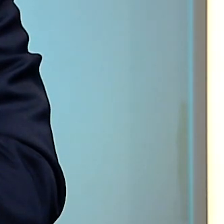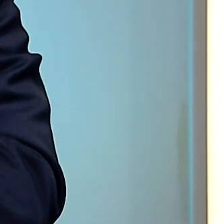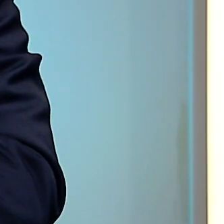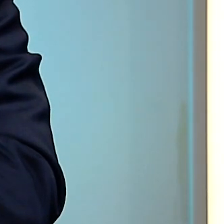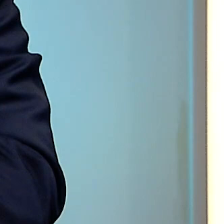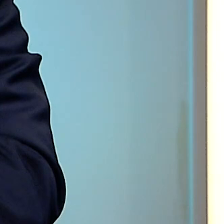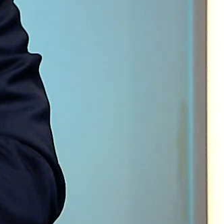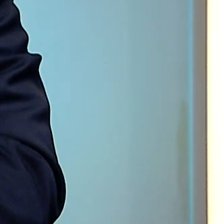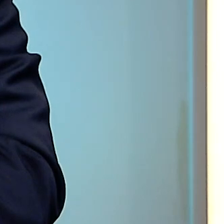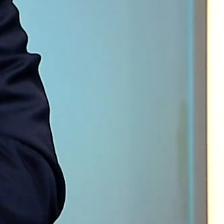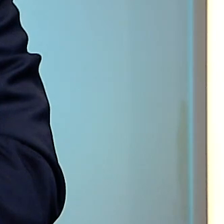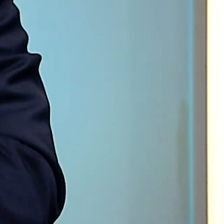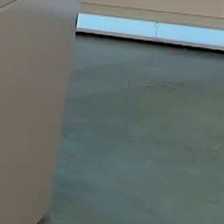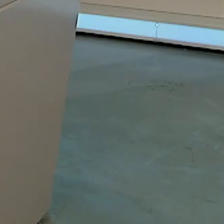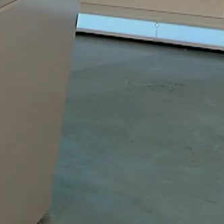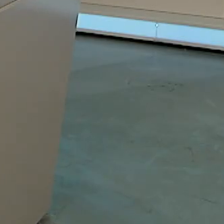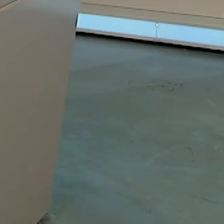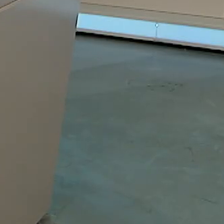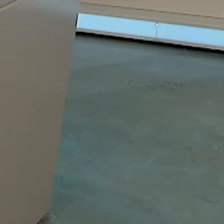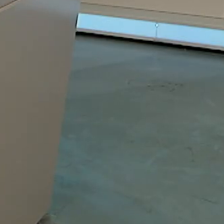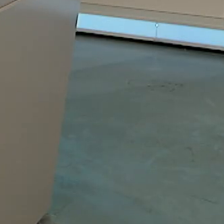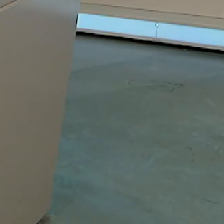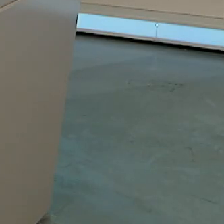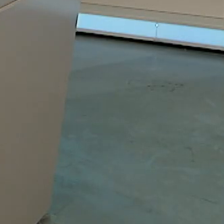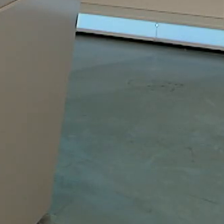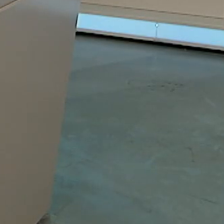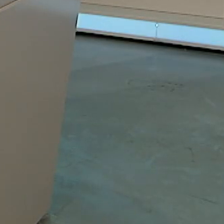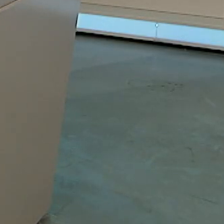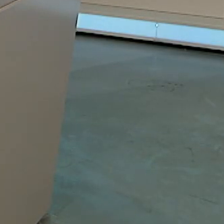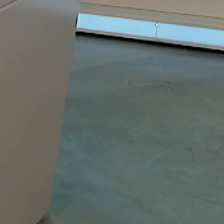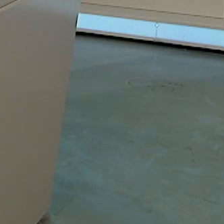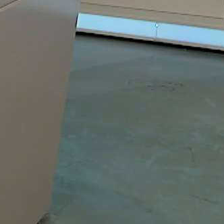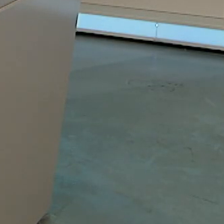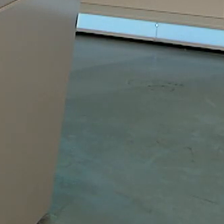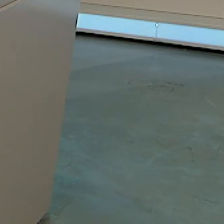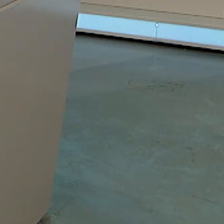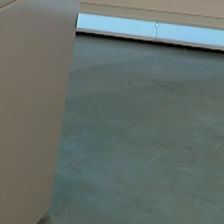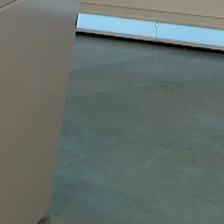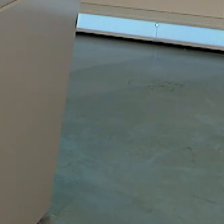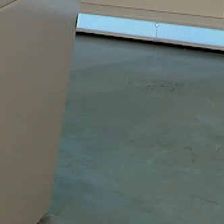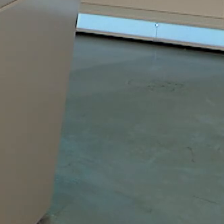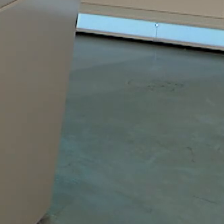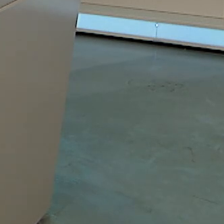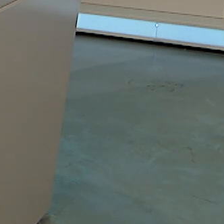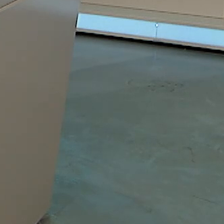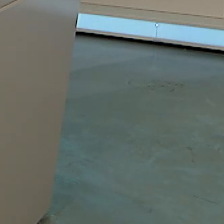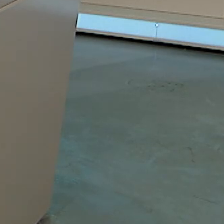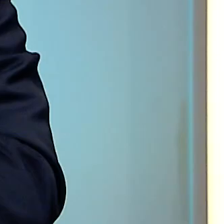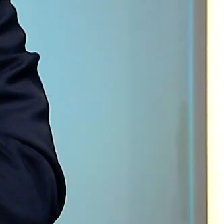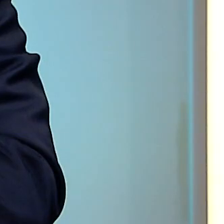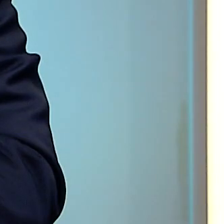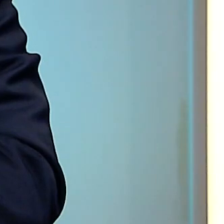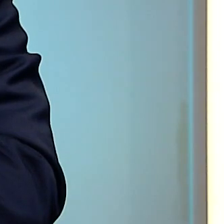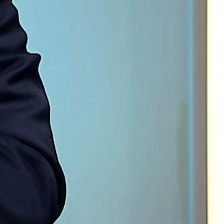Gazze Savaşı'nda nerede bunlar? Yani. Bu abdallar, bu kırklar, yediler neredeler? Bu kadar masum insanlar ölüyor.